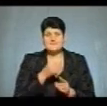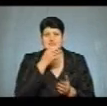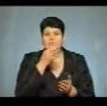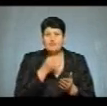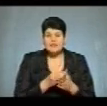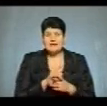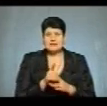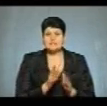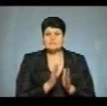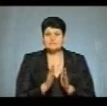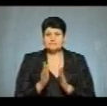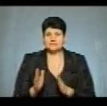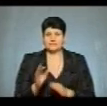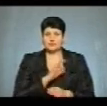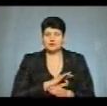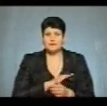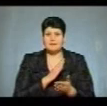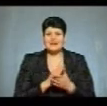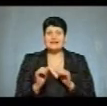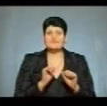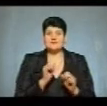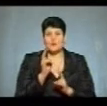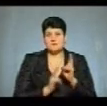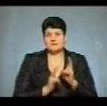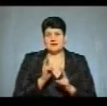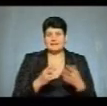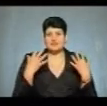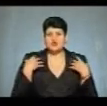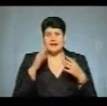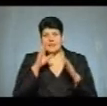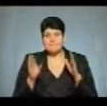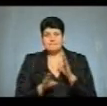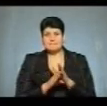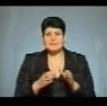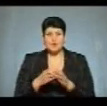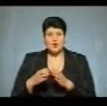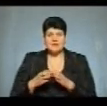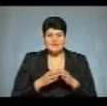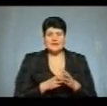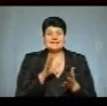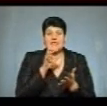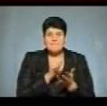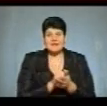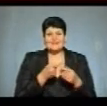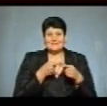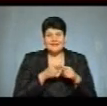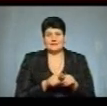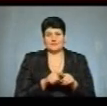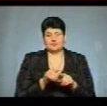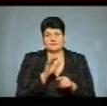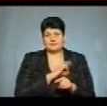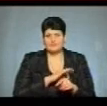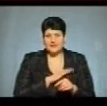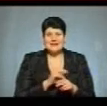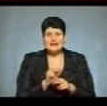відповідальність за безпечну експлуатацію несе керівництво підприємства і начальники підрозділів, які безпосередньо займаються технічною експлуатацією і